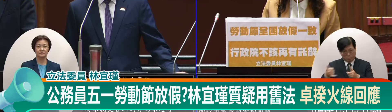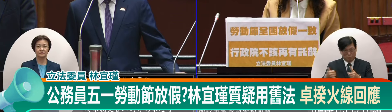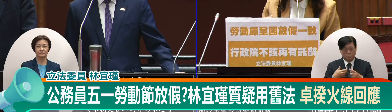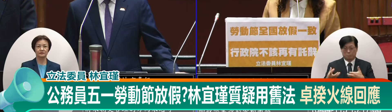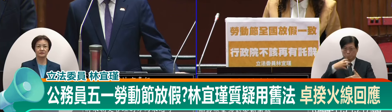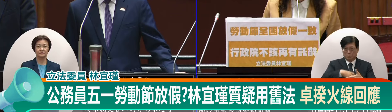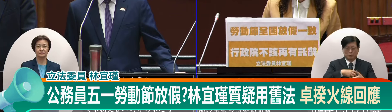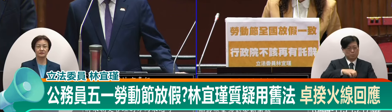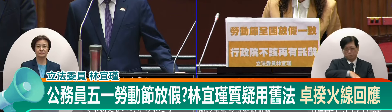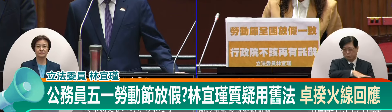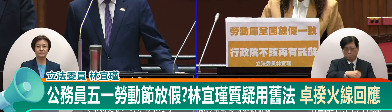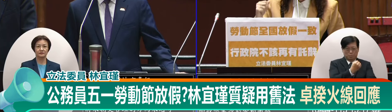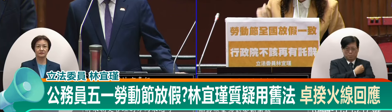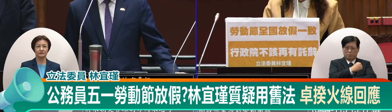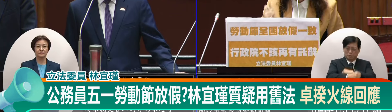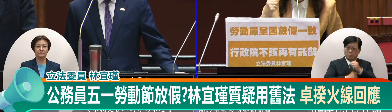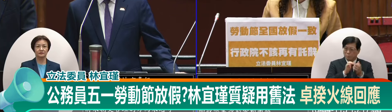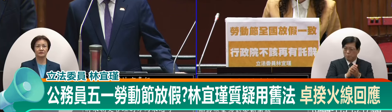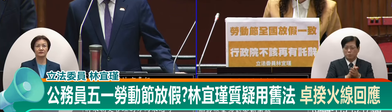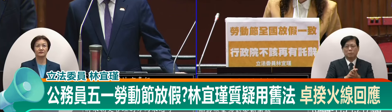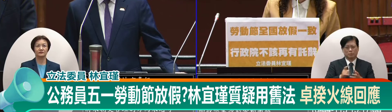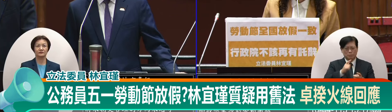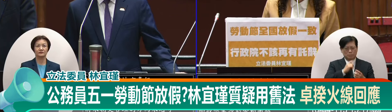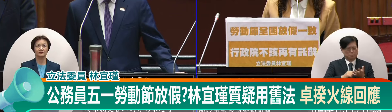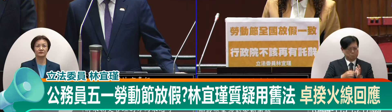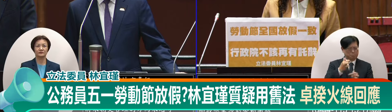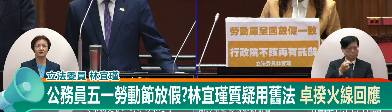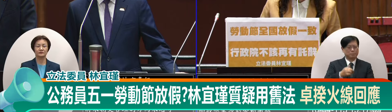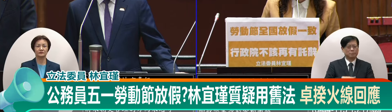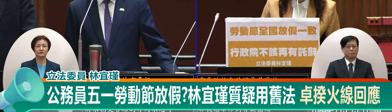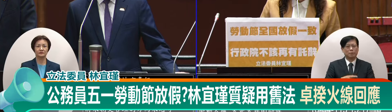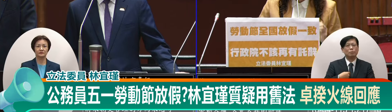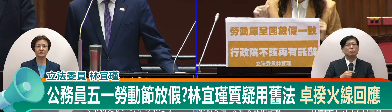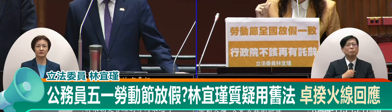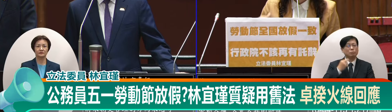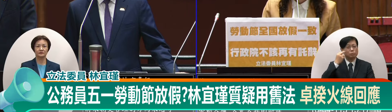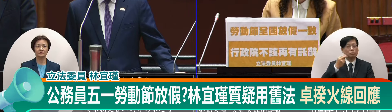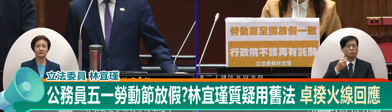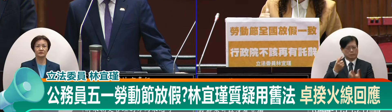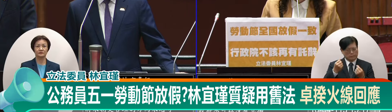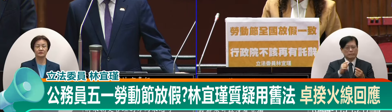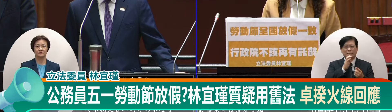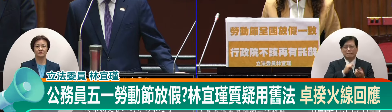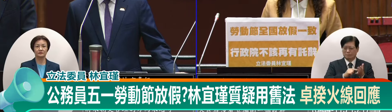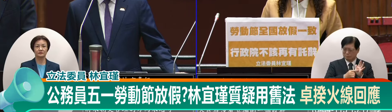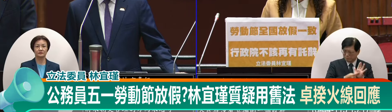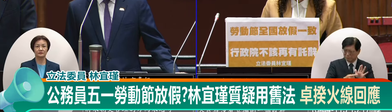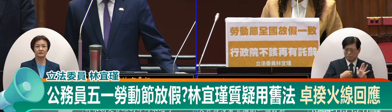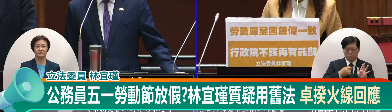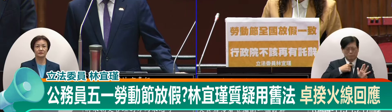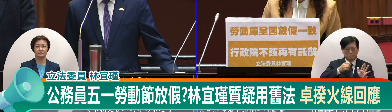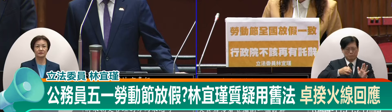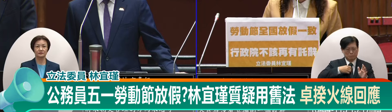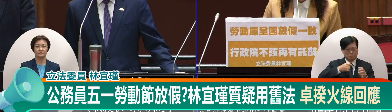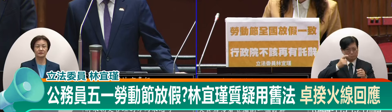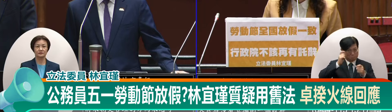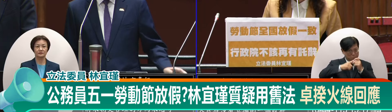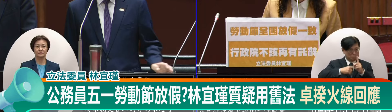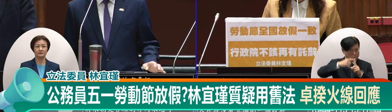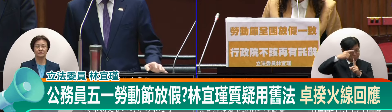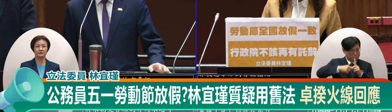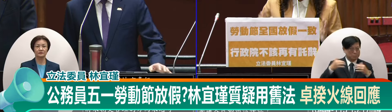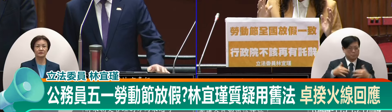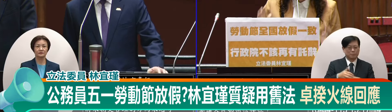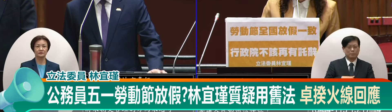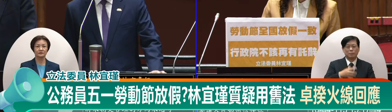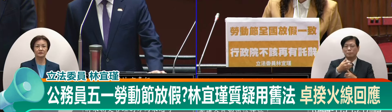的广大劳动阶级，这才是个有为的政府。所以我觉得还是一个态度跟价值的问题。所以院长请你回答